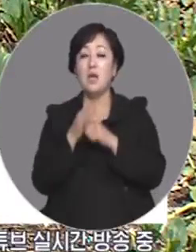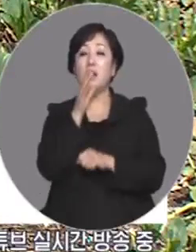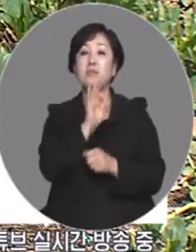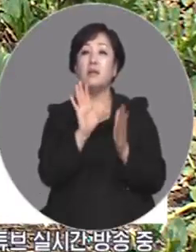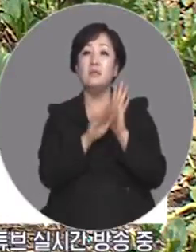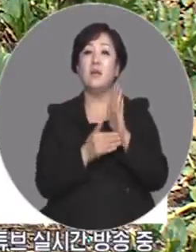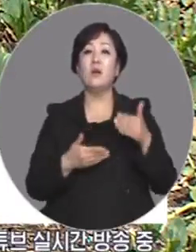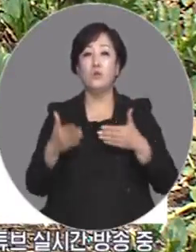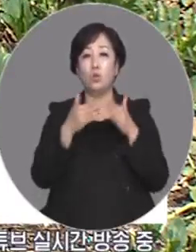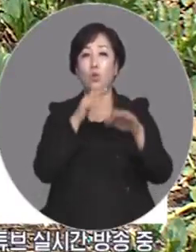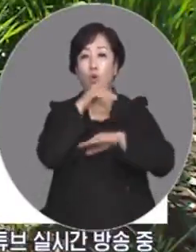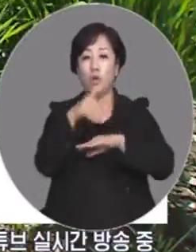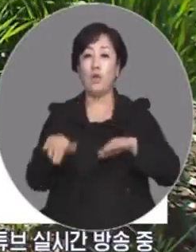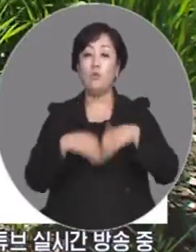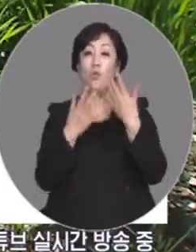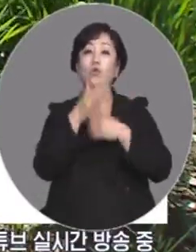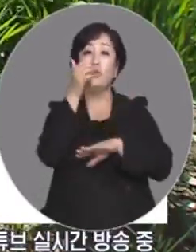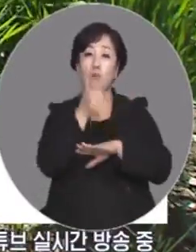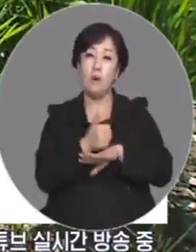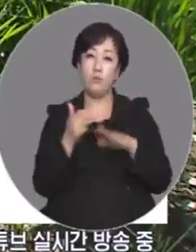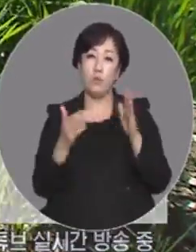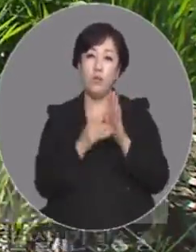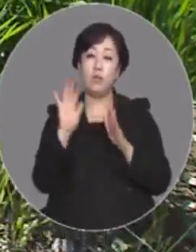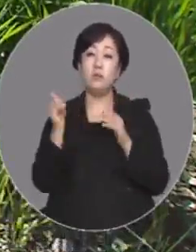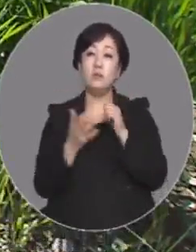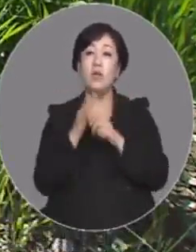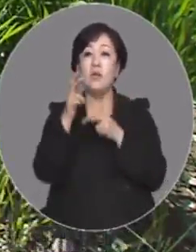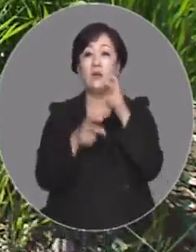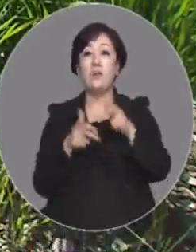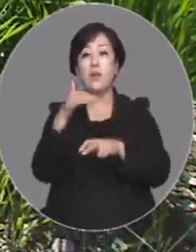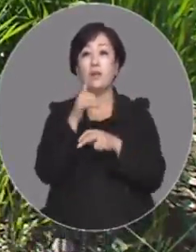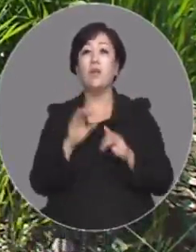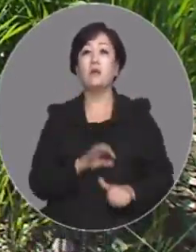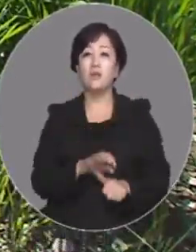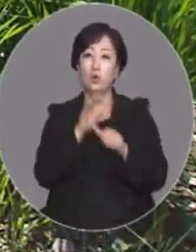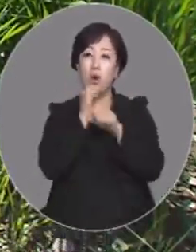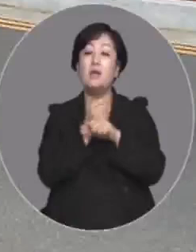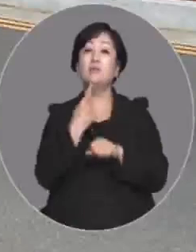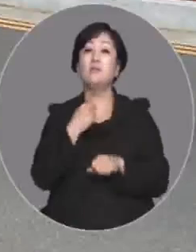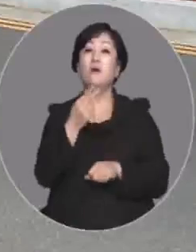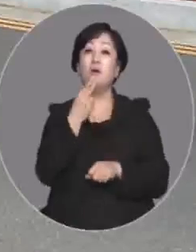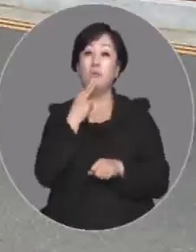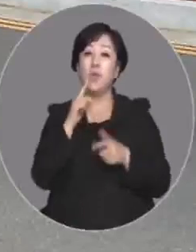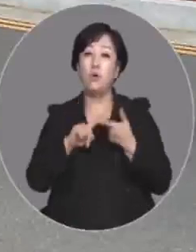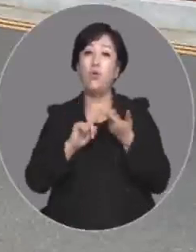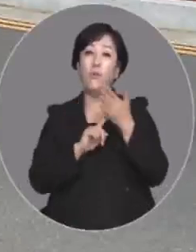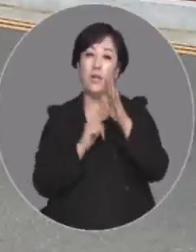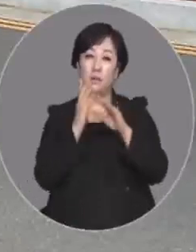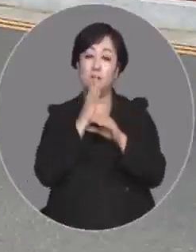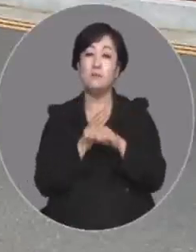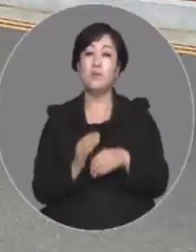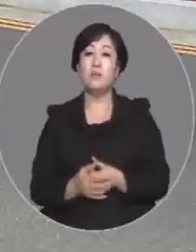이미 도로 개설 계획이 수립돼 있었기 때문에 개발 계획을 악용한 것이 아니라고 밝힌 바 있습니다.